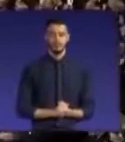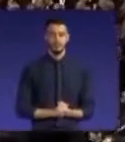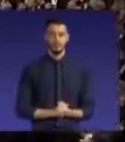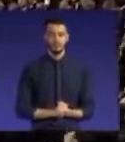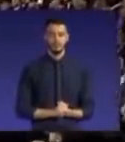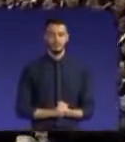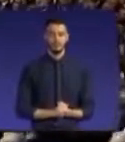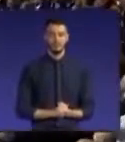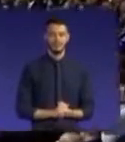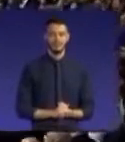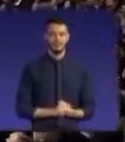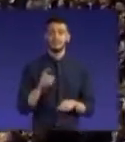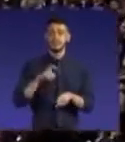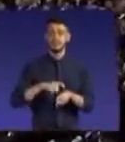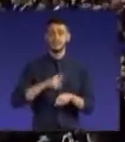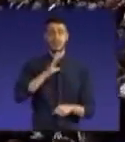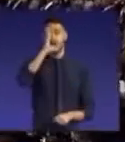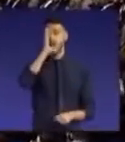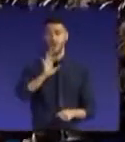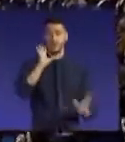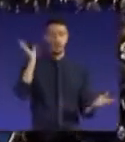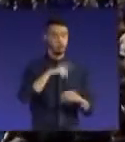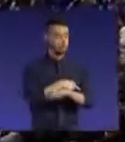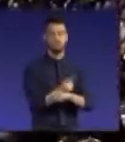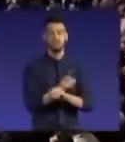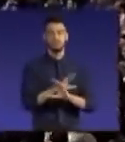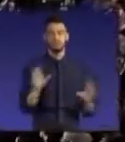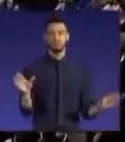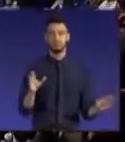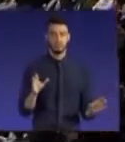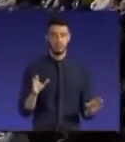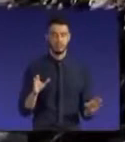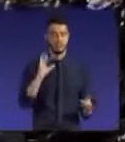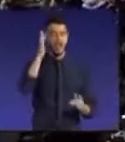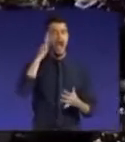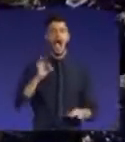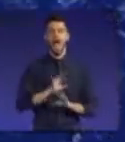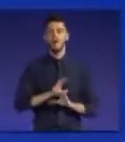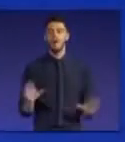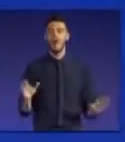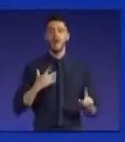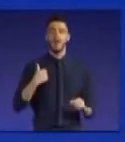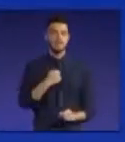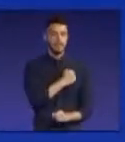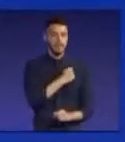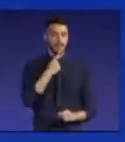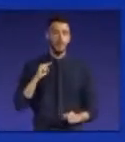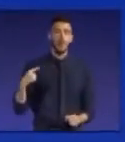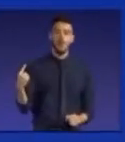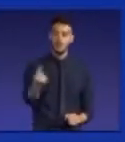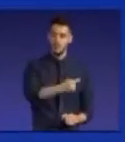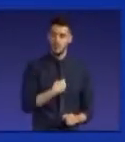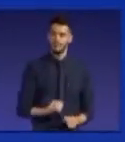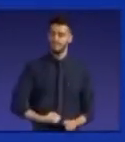Ο χρόνος πέρασε γρήγορα. Αλλά πιστεύω ότι όλοι μας, έχουμε κάθε λόγο να